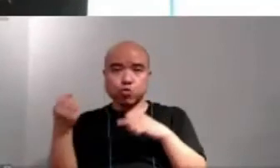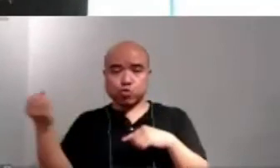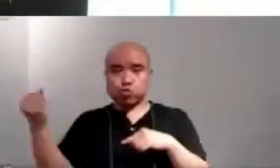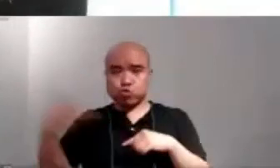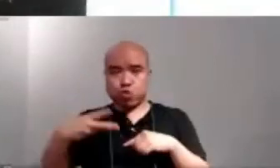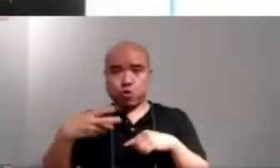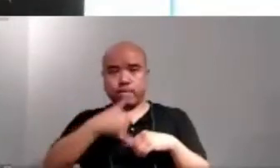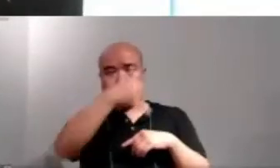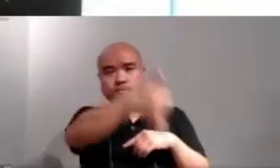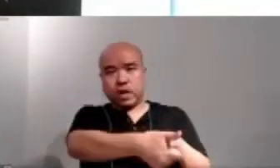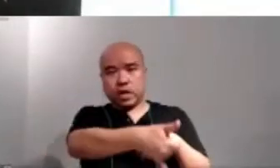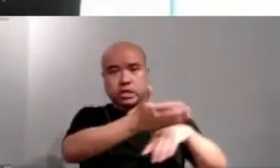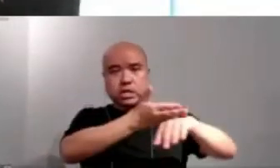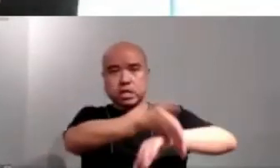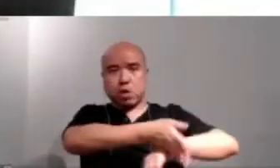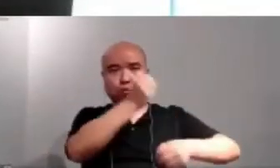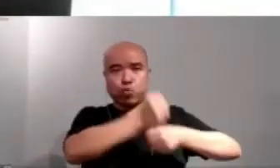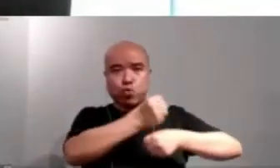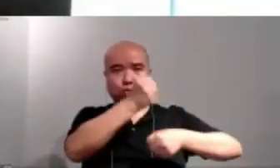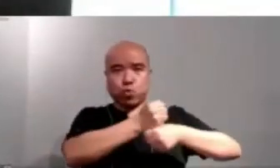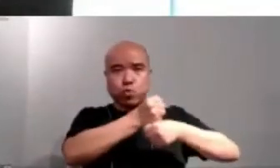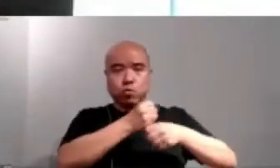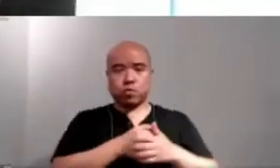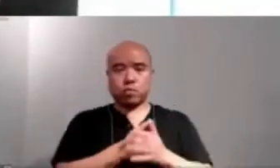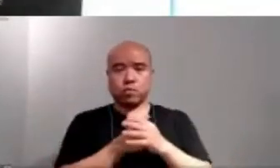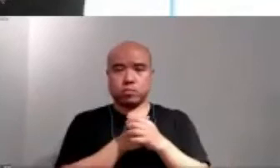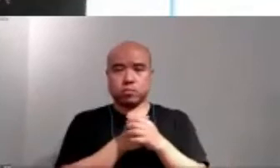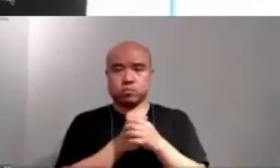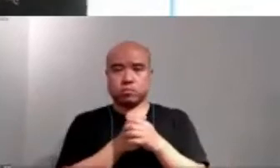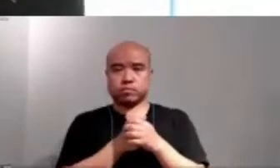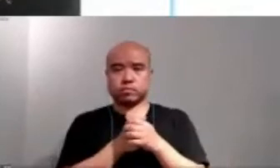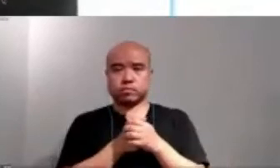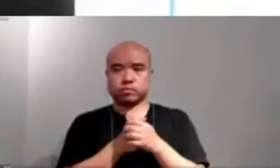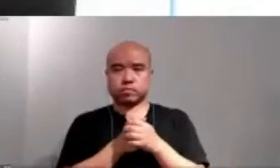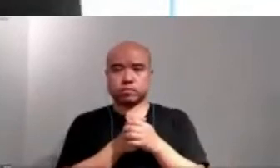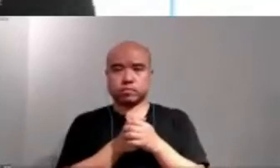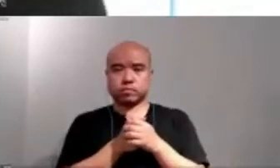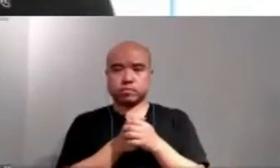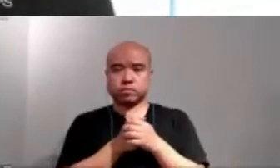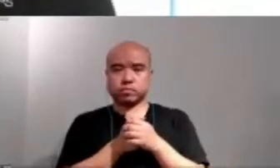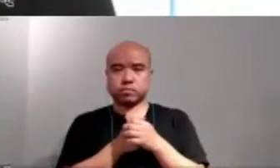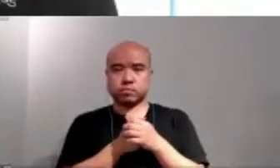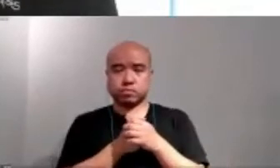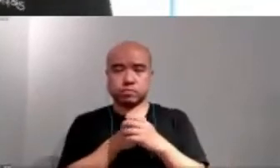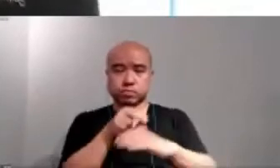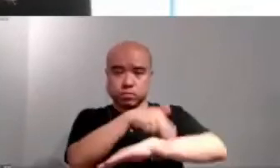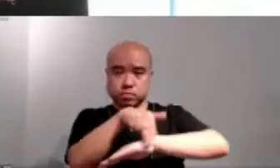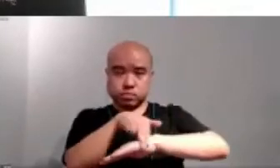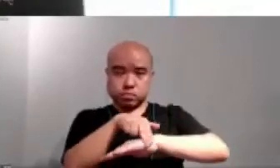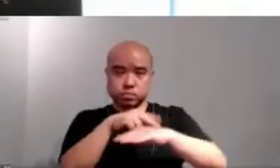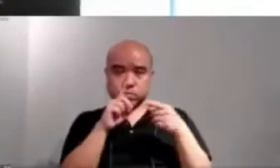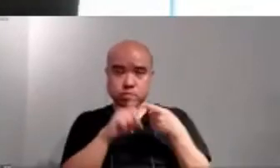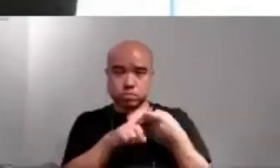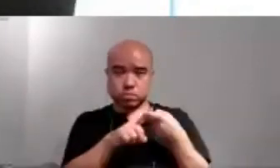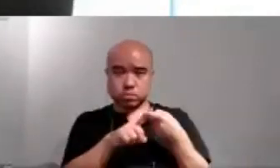可以帮助到 TI Farm 达到他们的目标。 而我们的方案就会从两个方面入手啦。首先就是